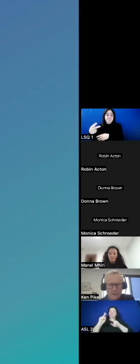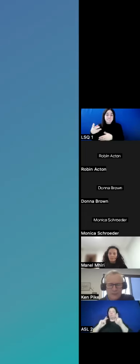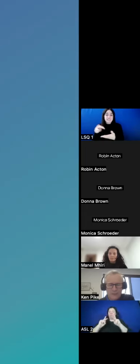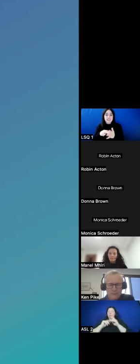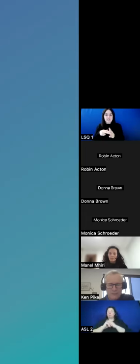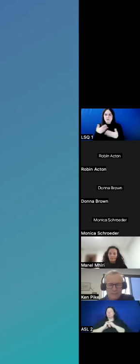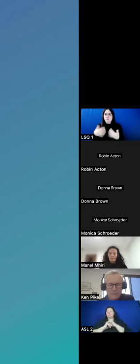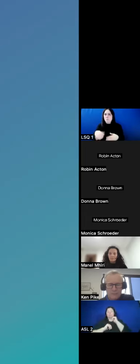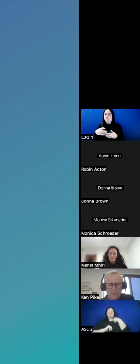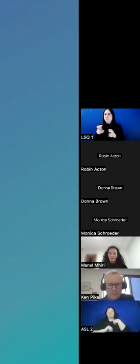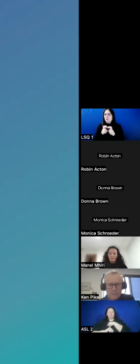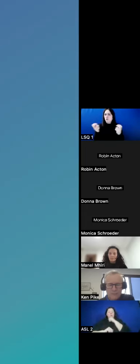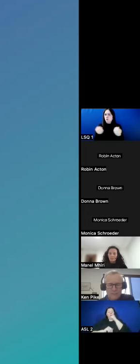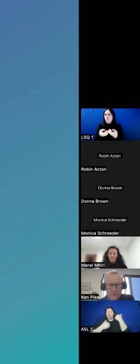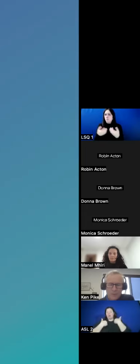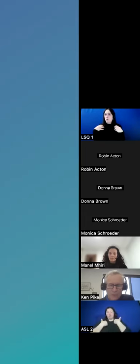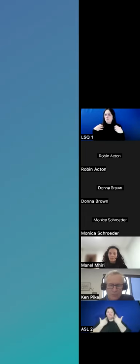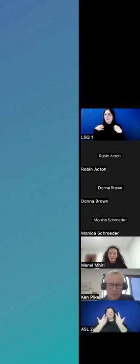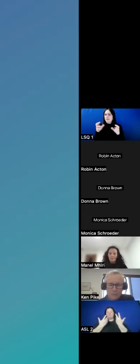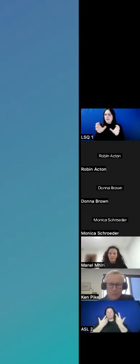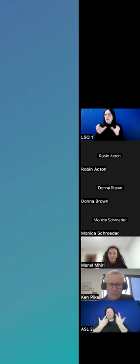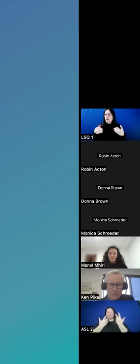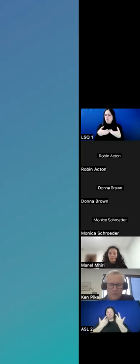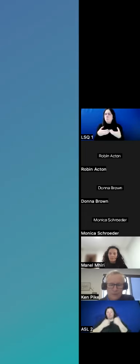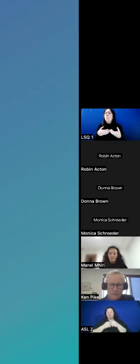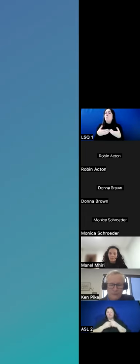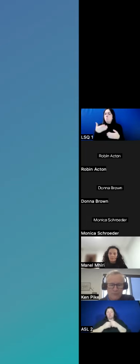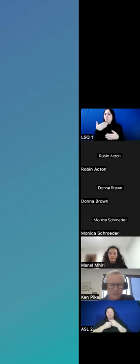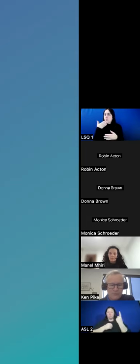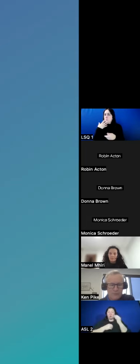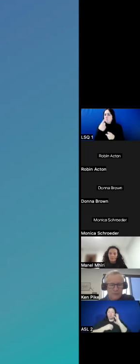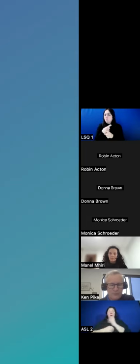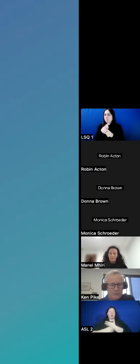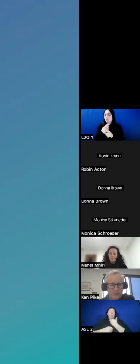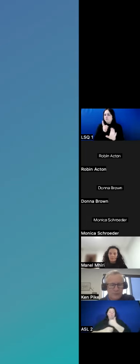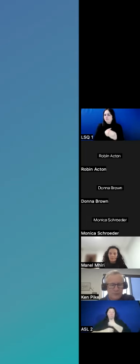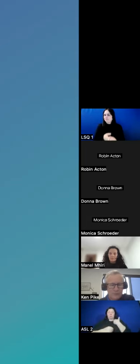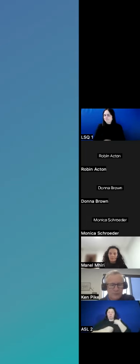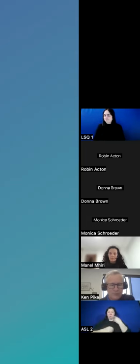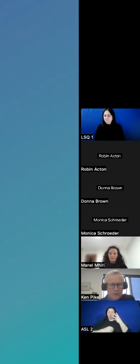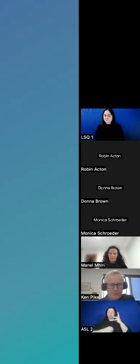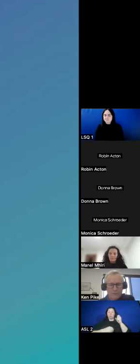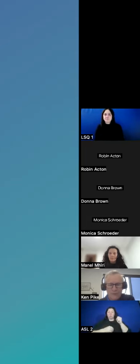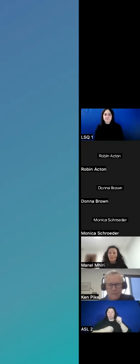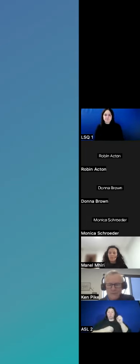de personnes